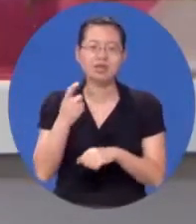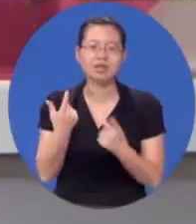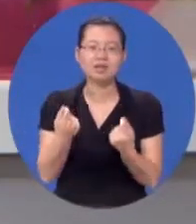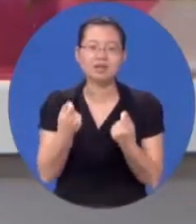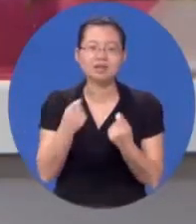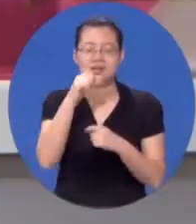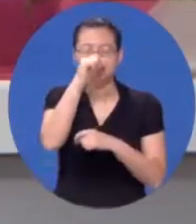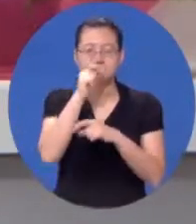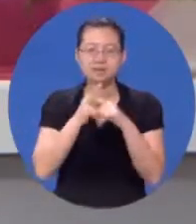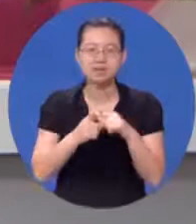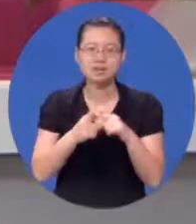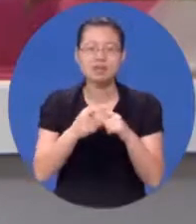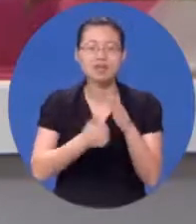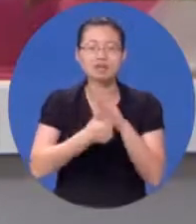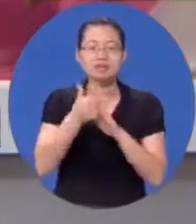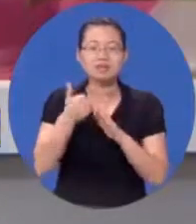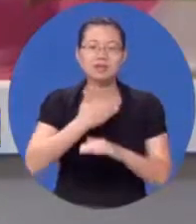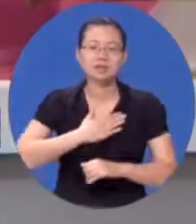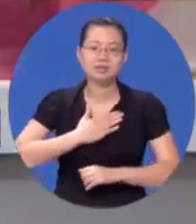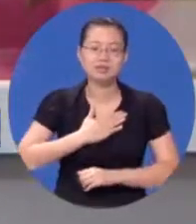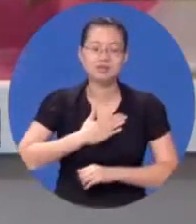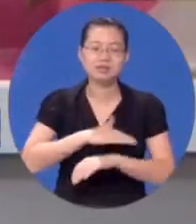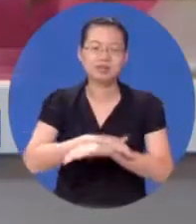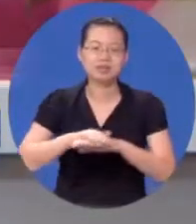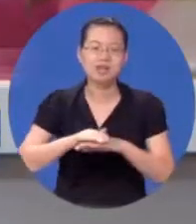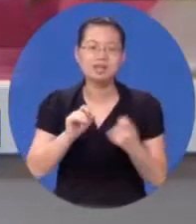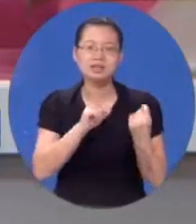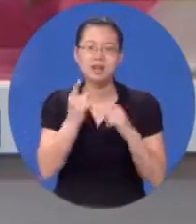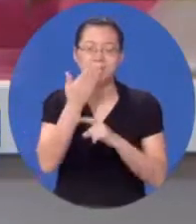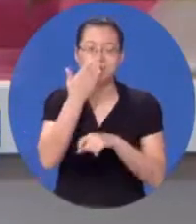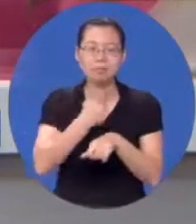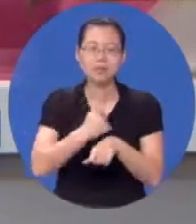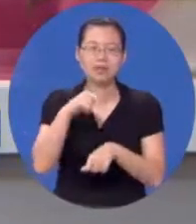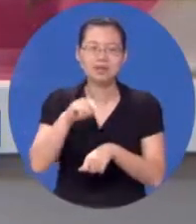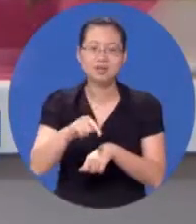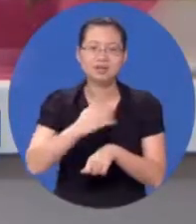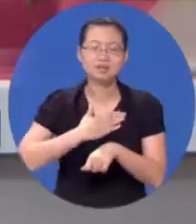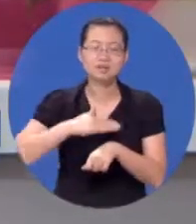그런 긍정적인 희망의 정서를 잘 되살릴 수 있는 것도 정서 지능이에요.